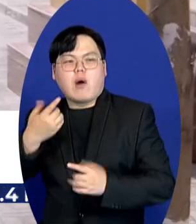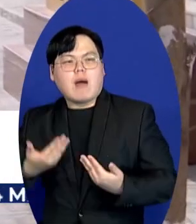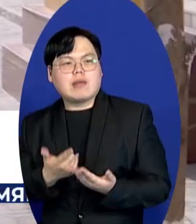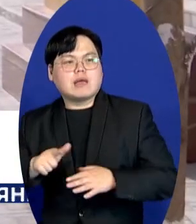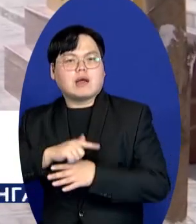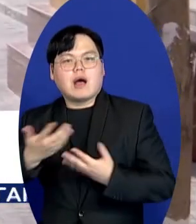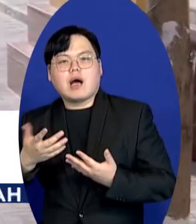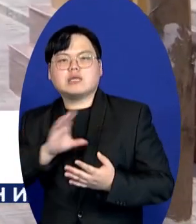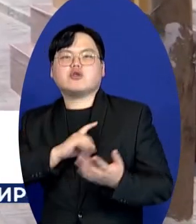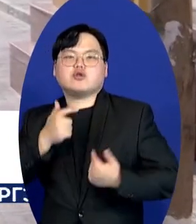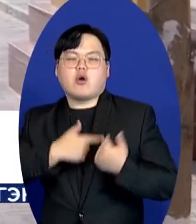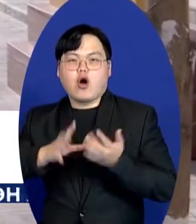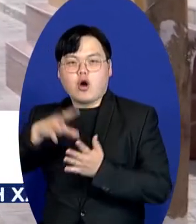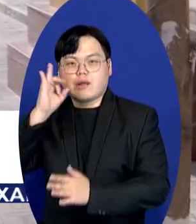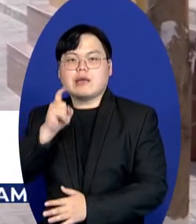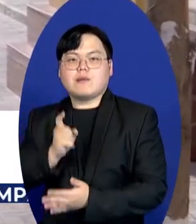зовдог оюутнууд олон байгаа юм а.